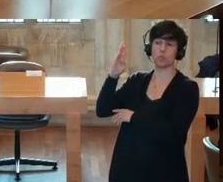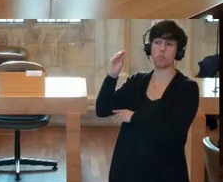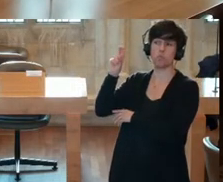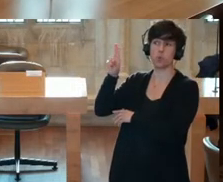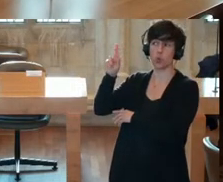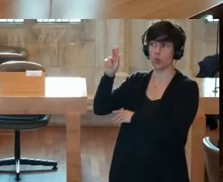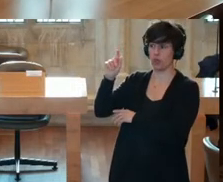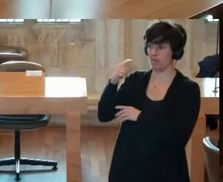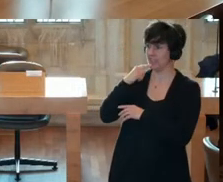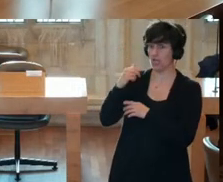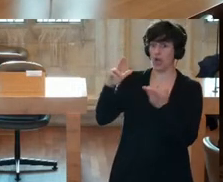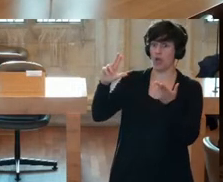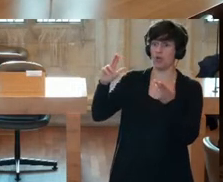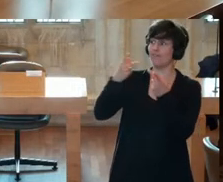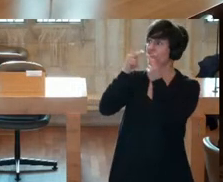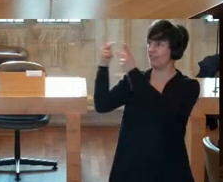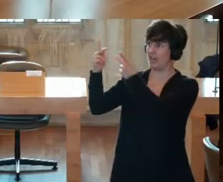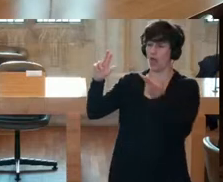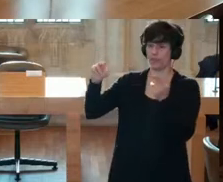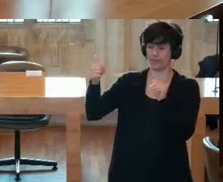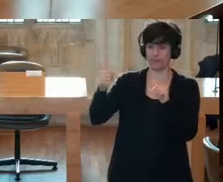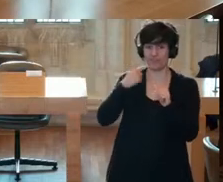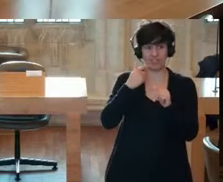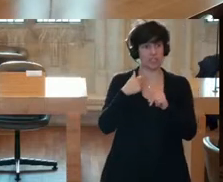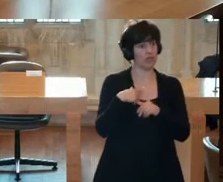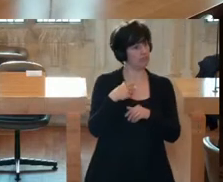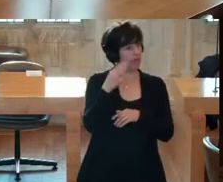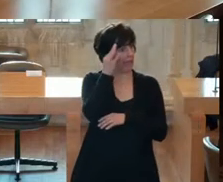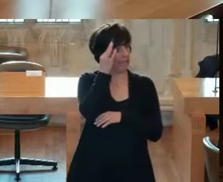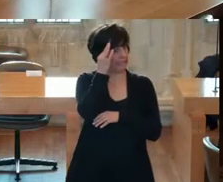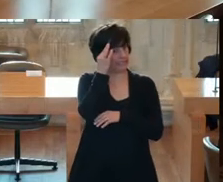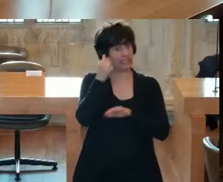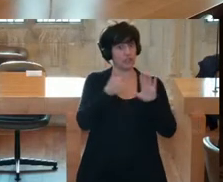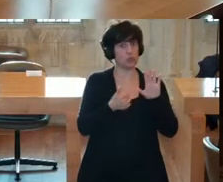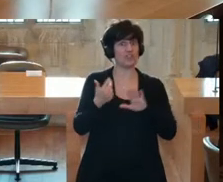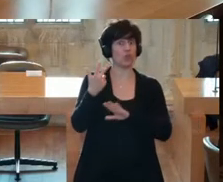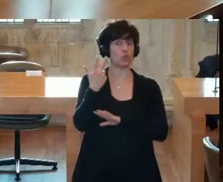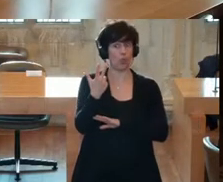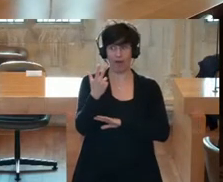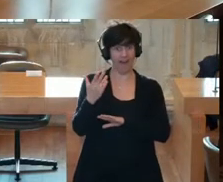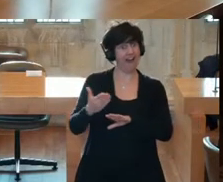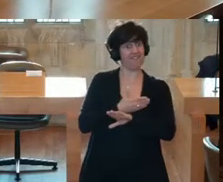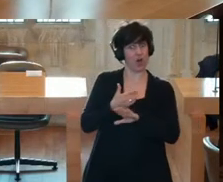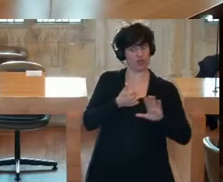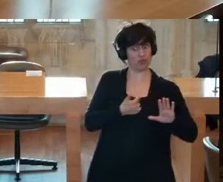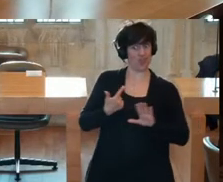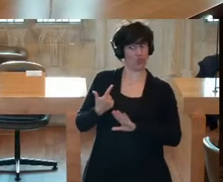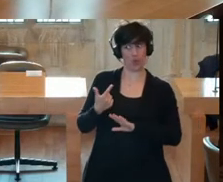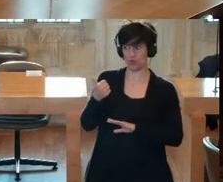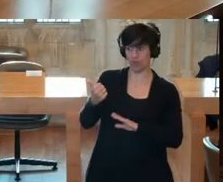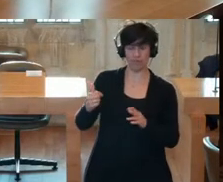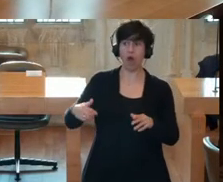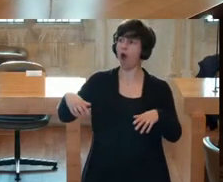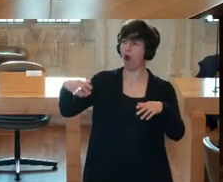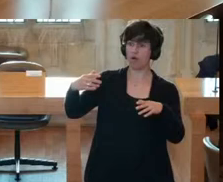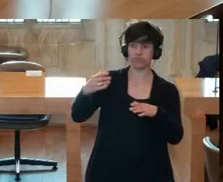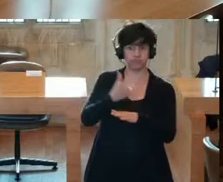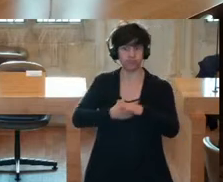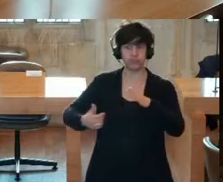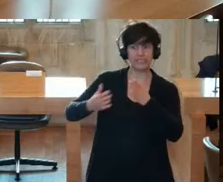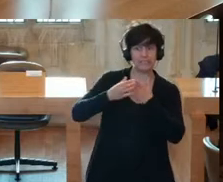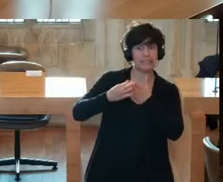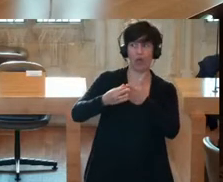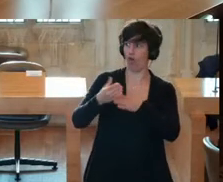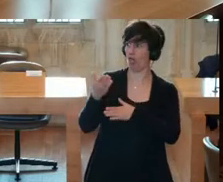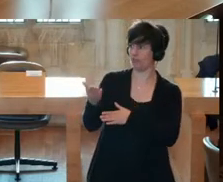entre nos deux villes avant même le traité de l'Elysée de janvier 63, puisque c'était en octobre 62. Et ce monsieur Otheimer, aux